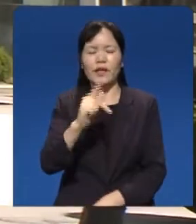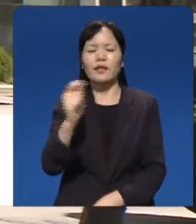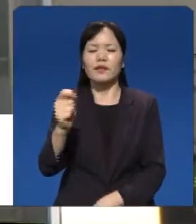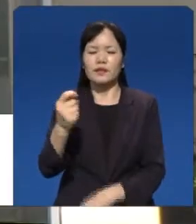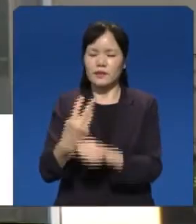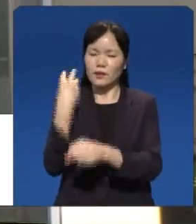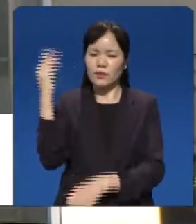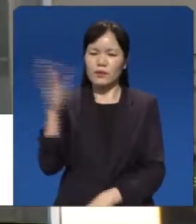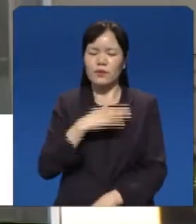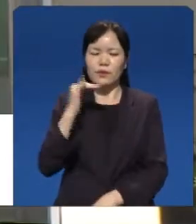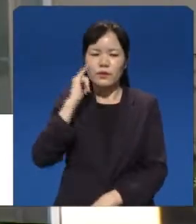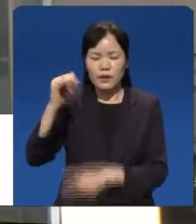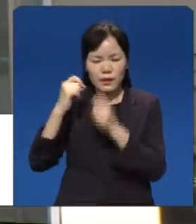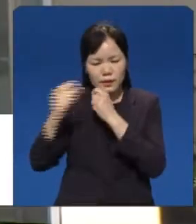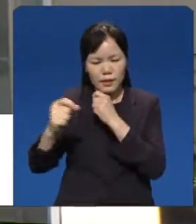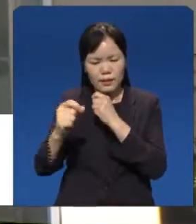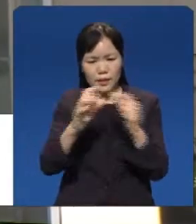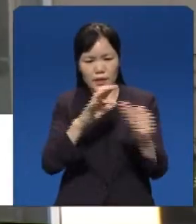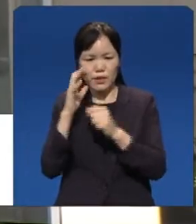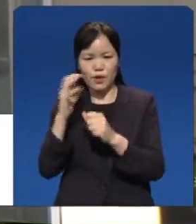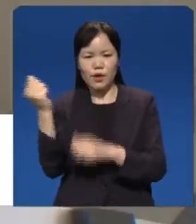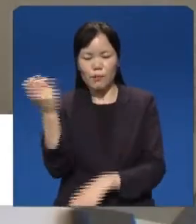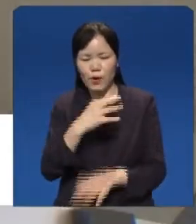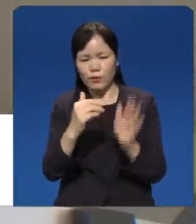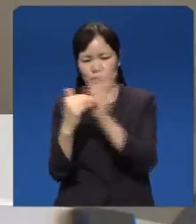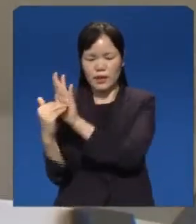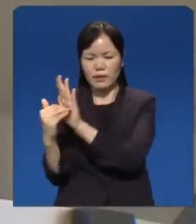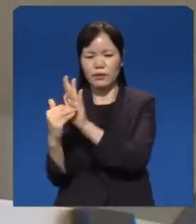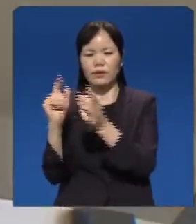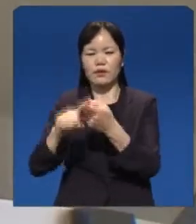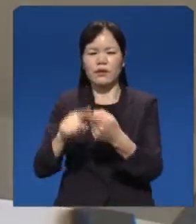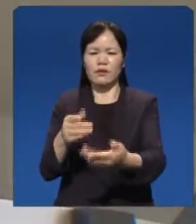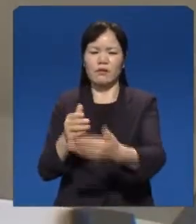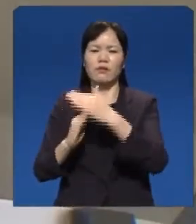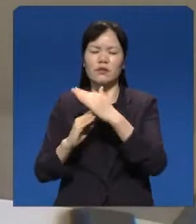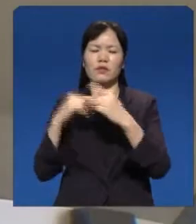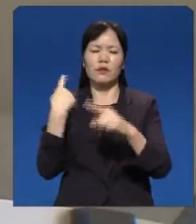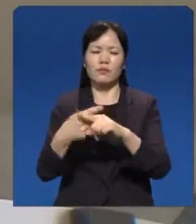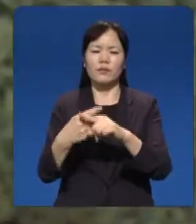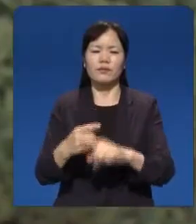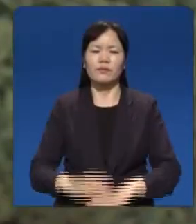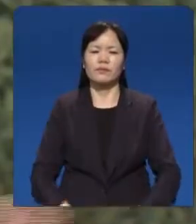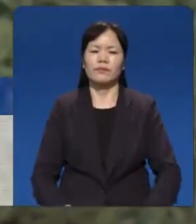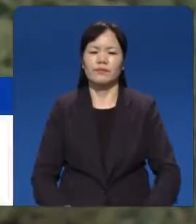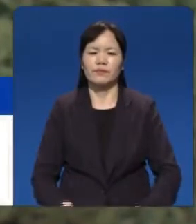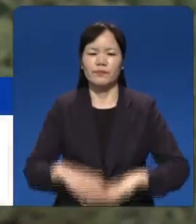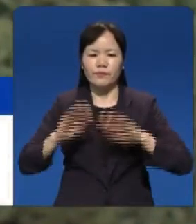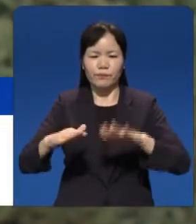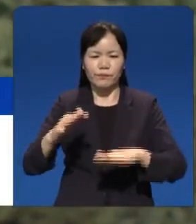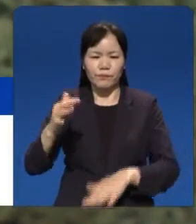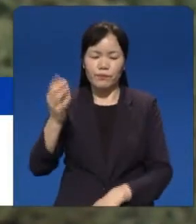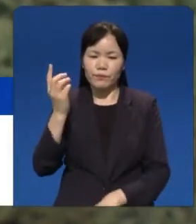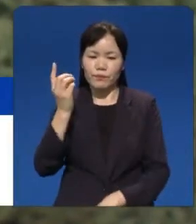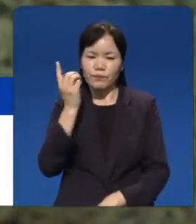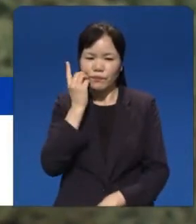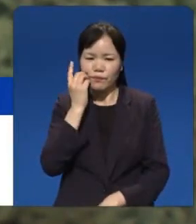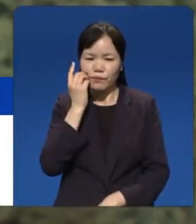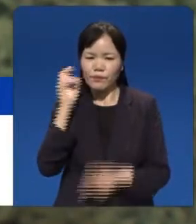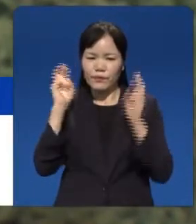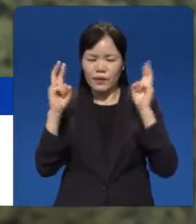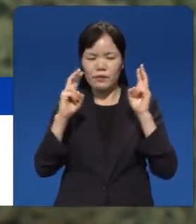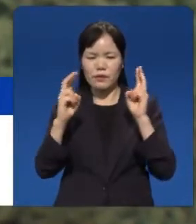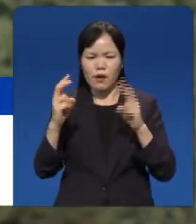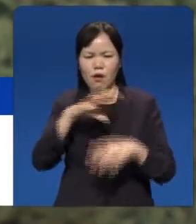보이스피싱 범죄 이용 번호 차단 요청을 거절 해 온 셈입니다 현재 통신사 에서는 으